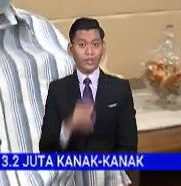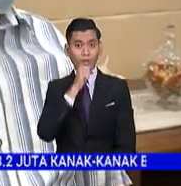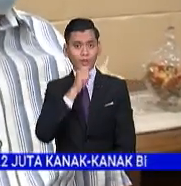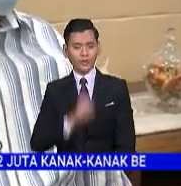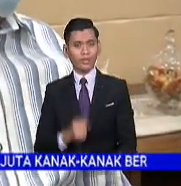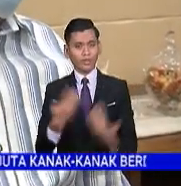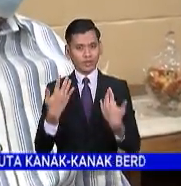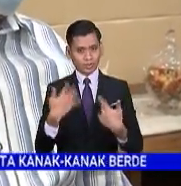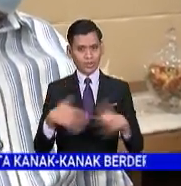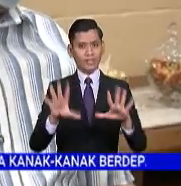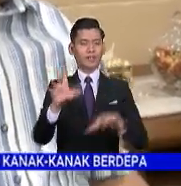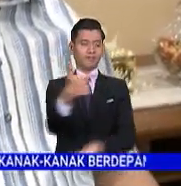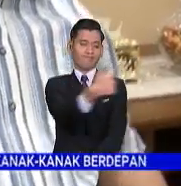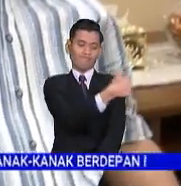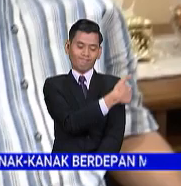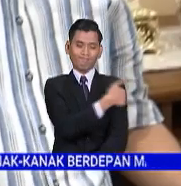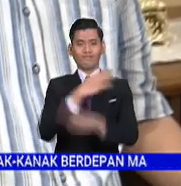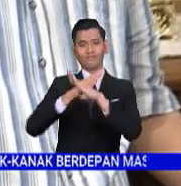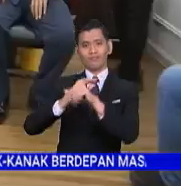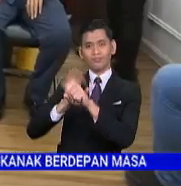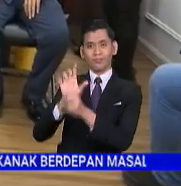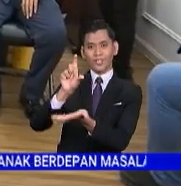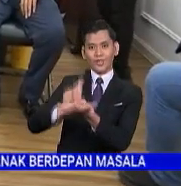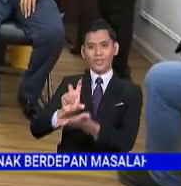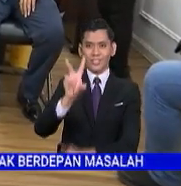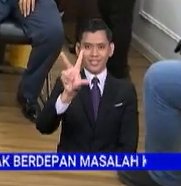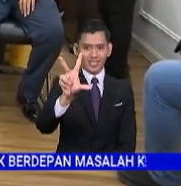menerima dos berkenaan.